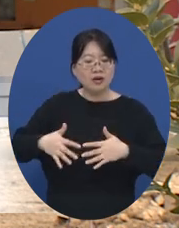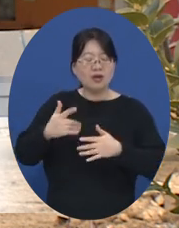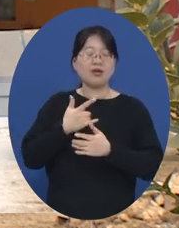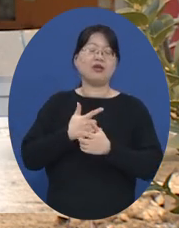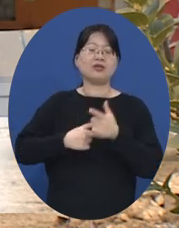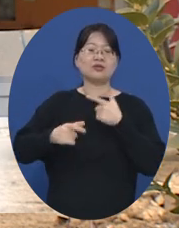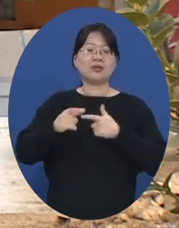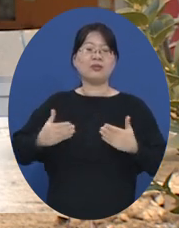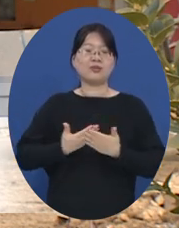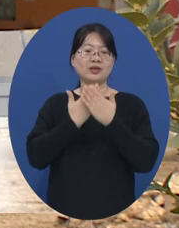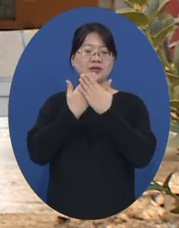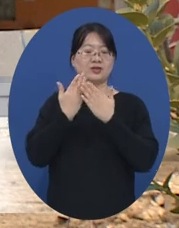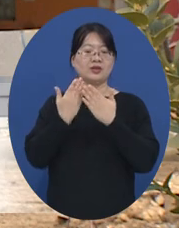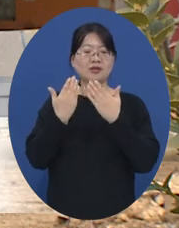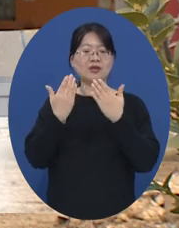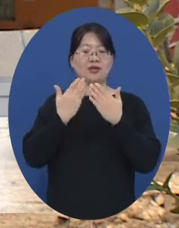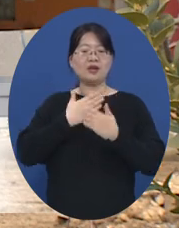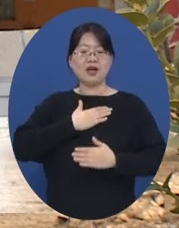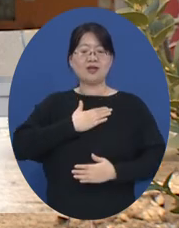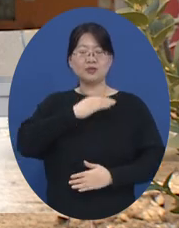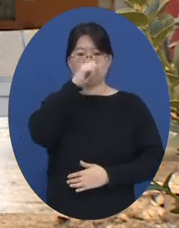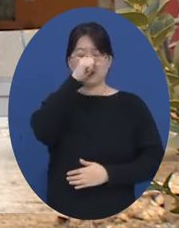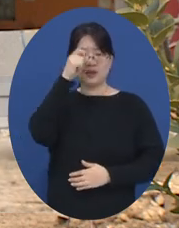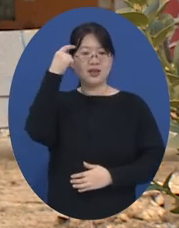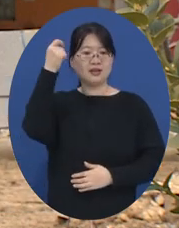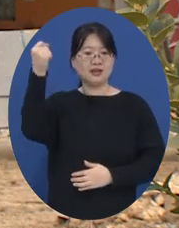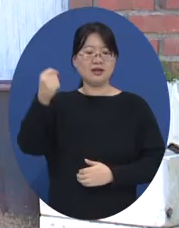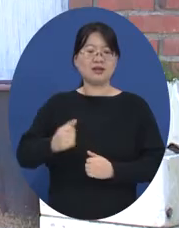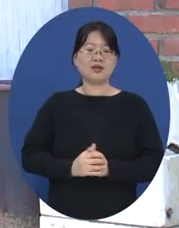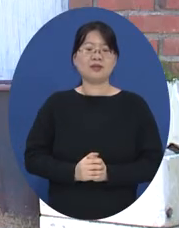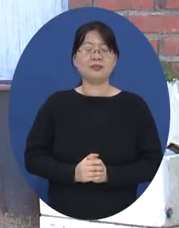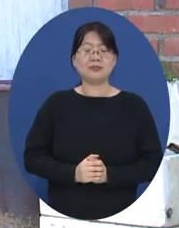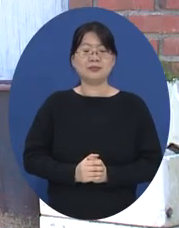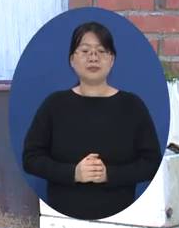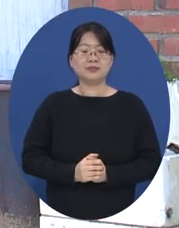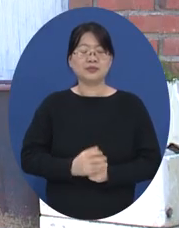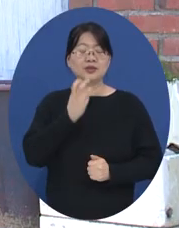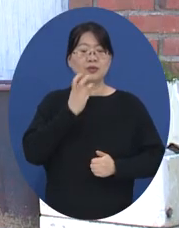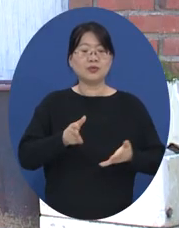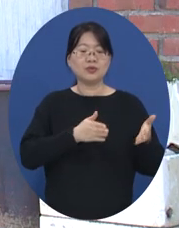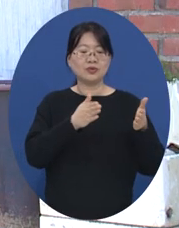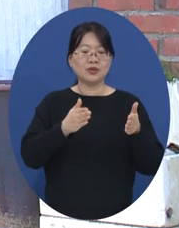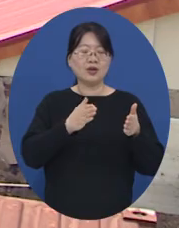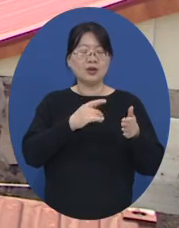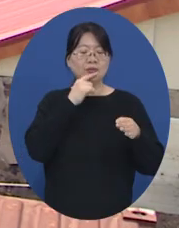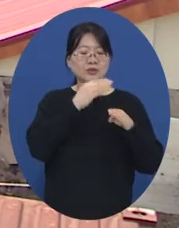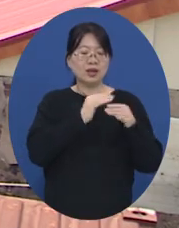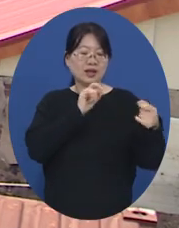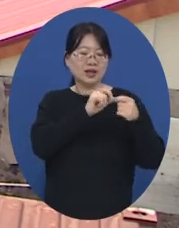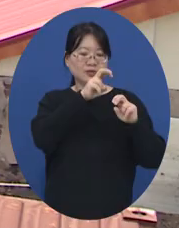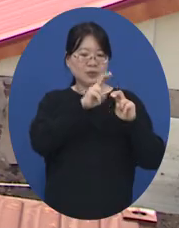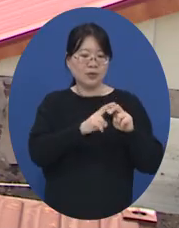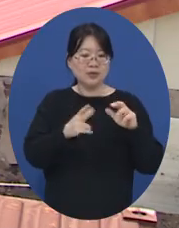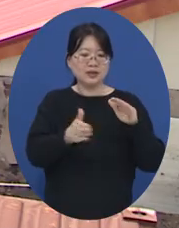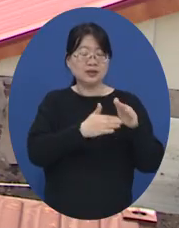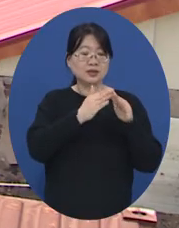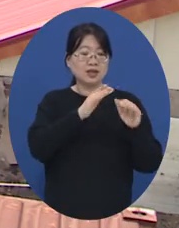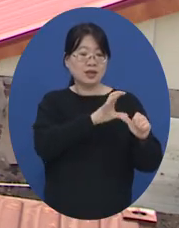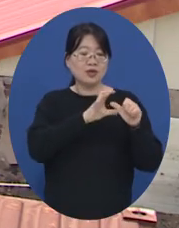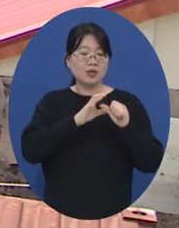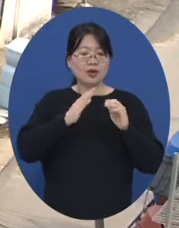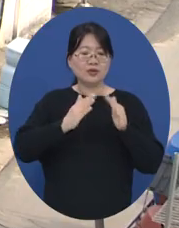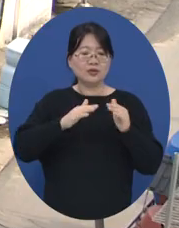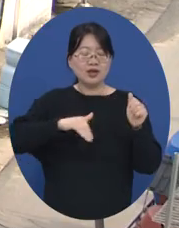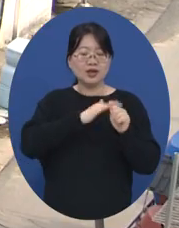좋아진 걸로 알고 건 좋게 생각하라 고 있습니다 경기도는 접경지역 빈집 을 활용해 주거환경을